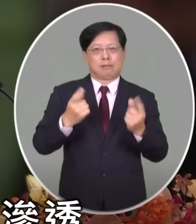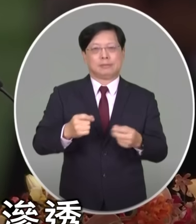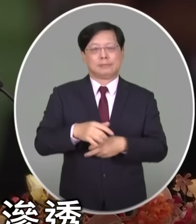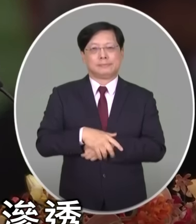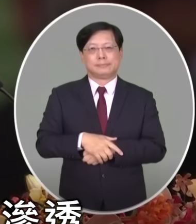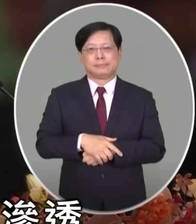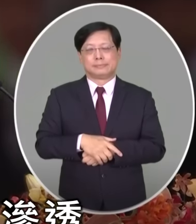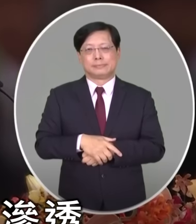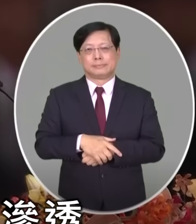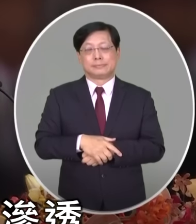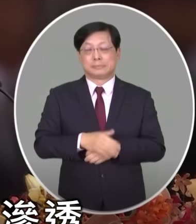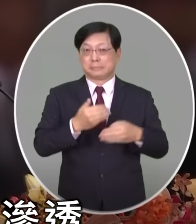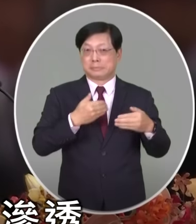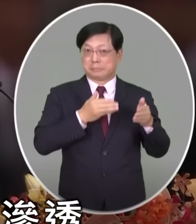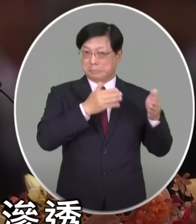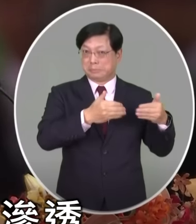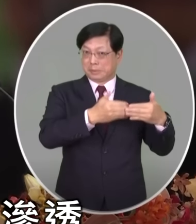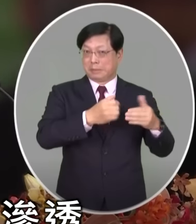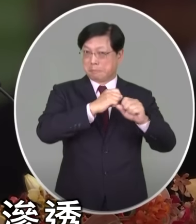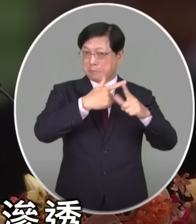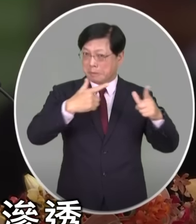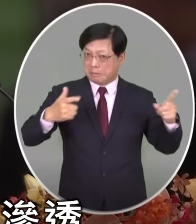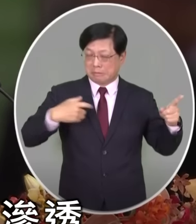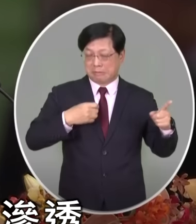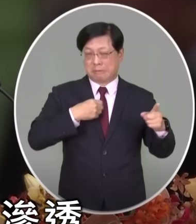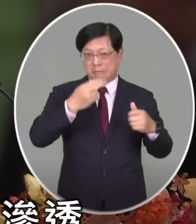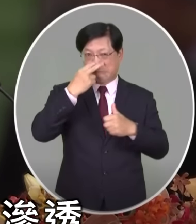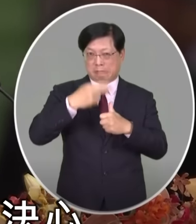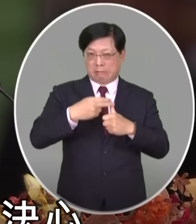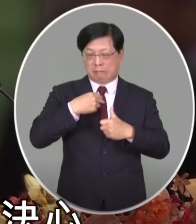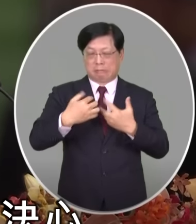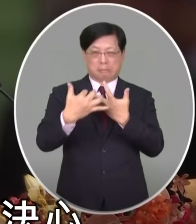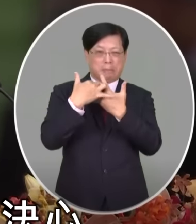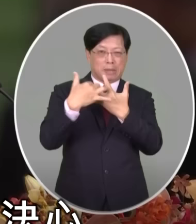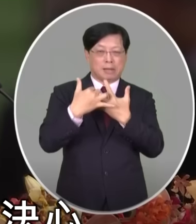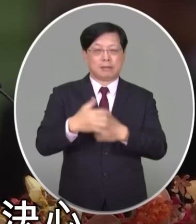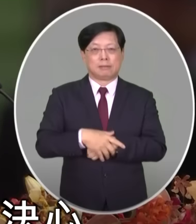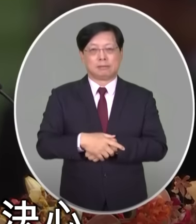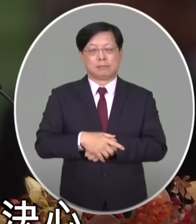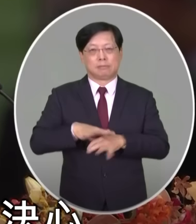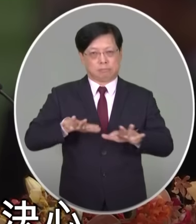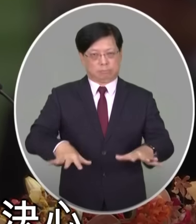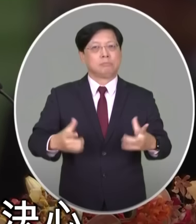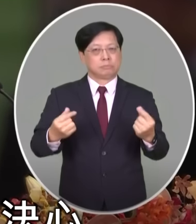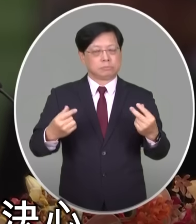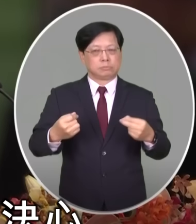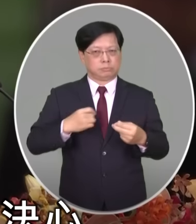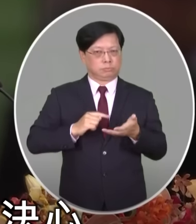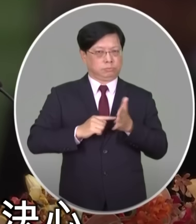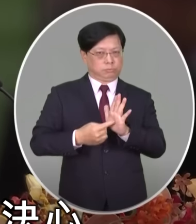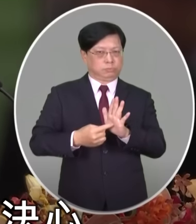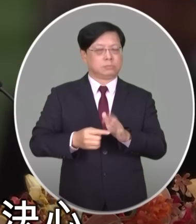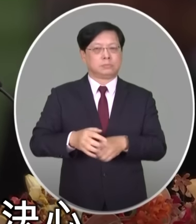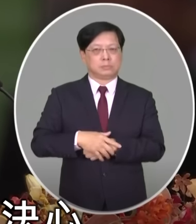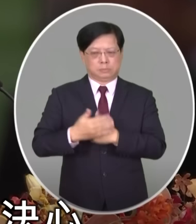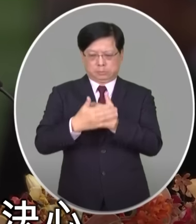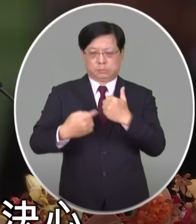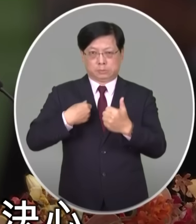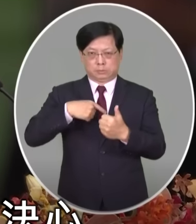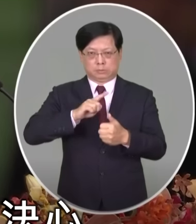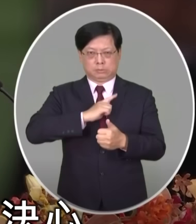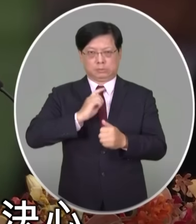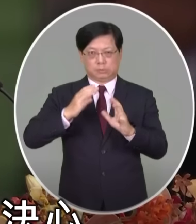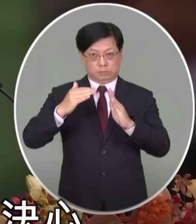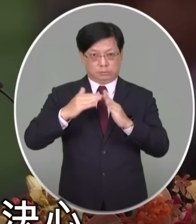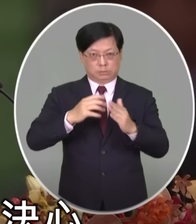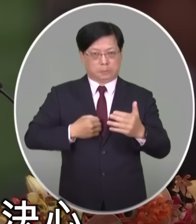面对来自中国的各种威胁渗透，我们必须 展现守护国家的决